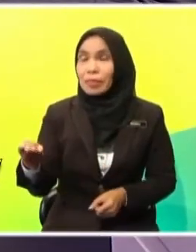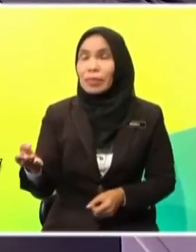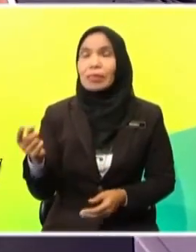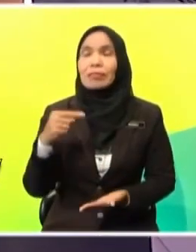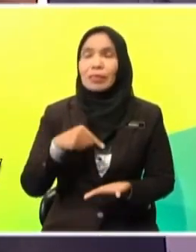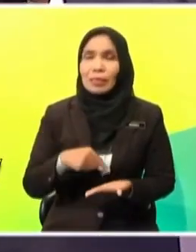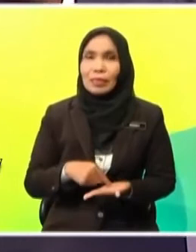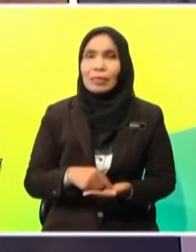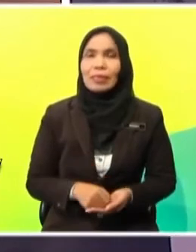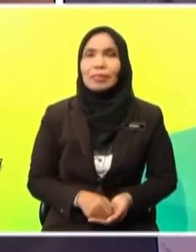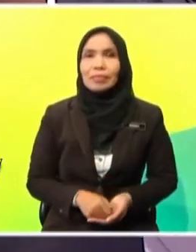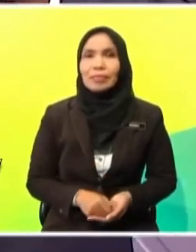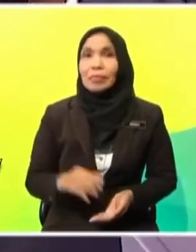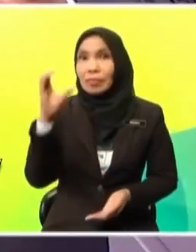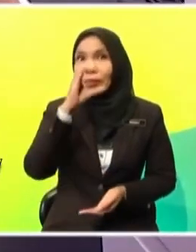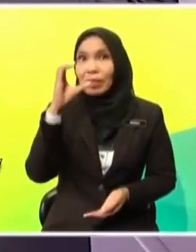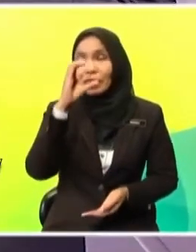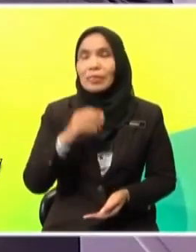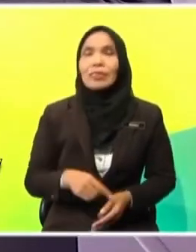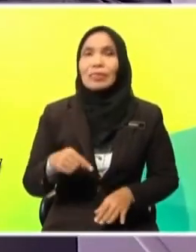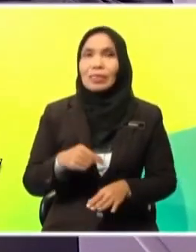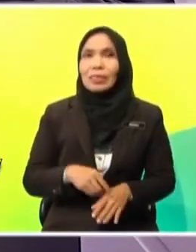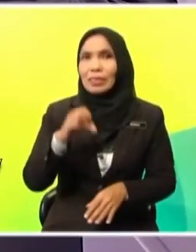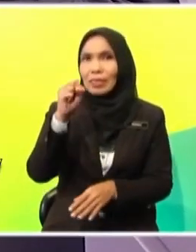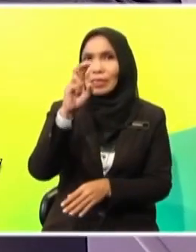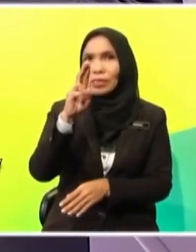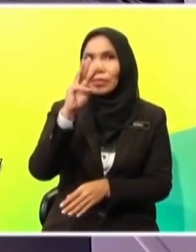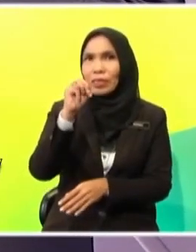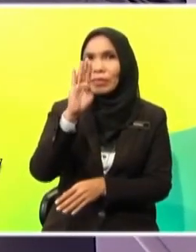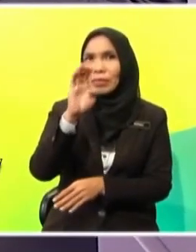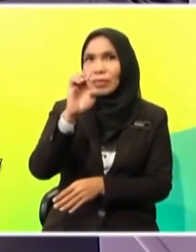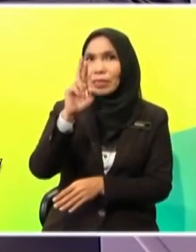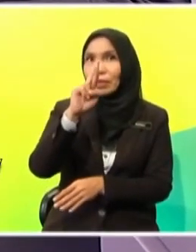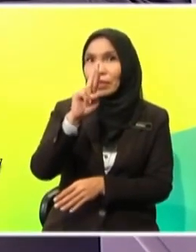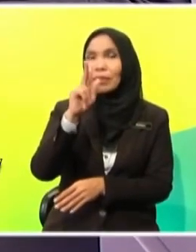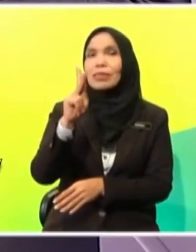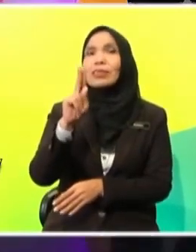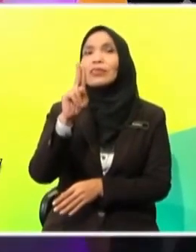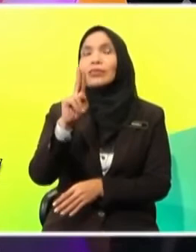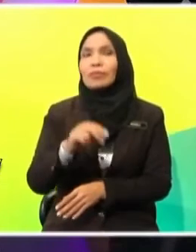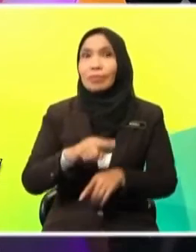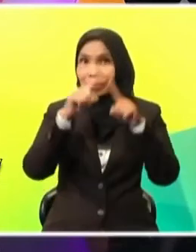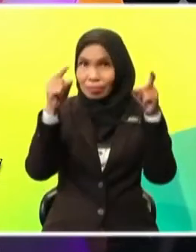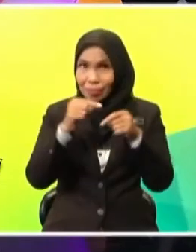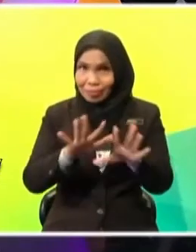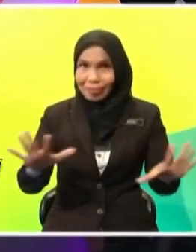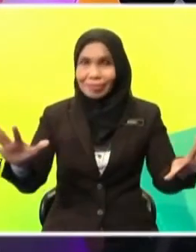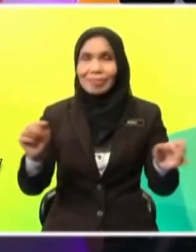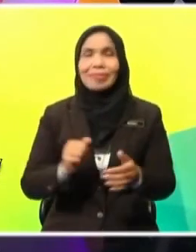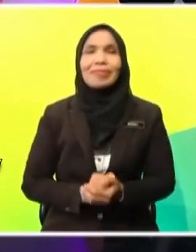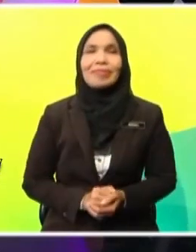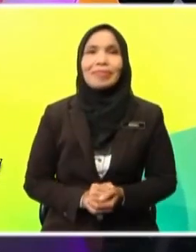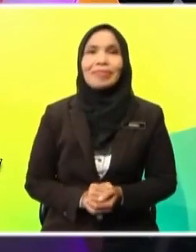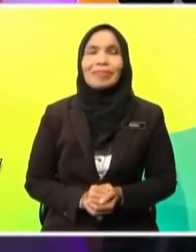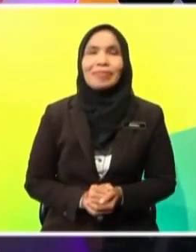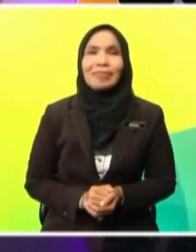Konda di anak-anak boleh belajar dan mendapatkan bahan di situ jangan lupa hadiah pantun jangan dilupakan Cheng Ho Kyai Haji